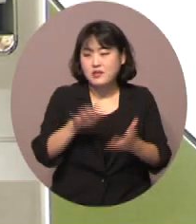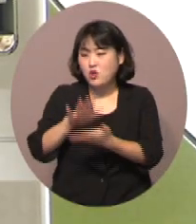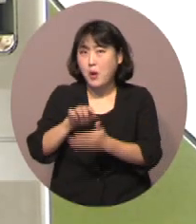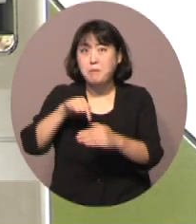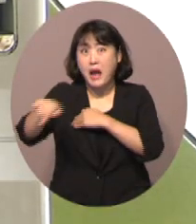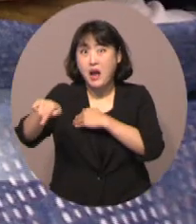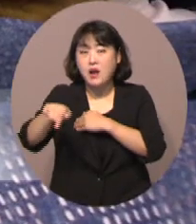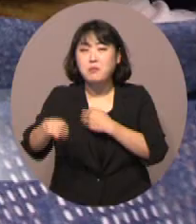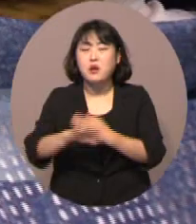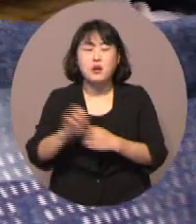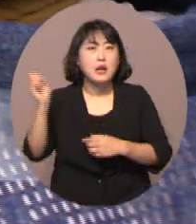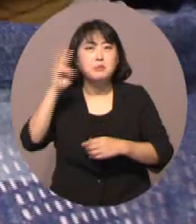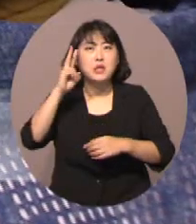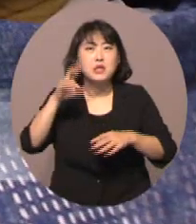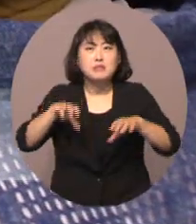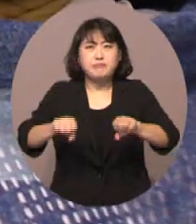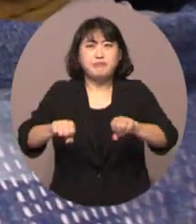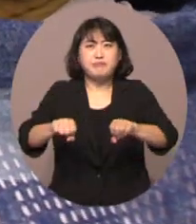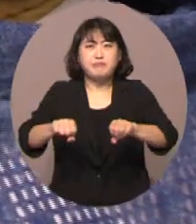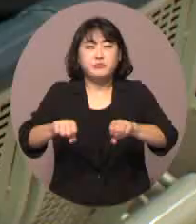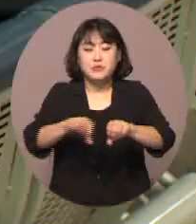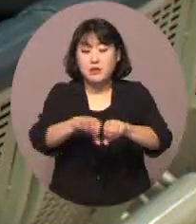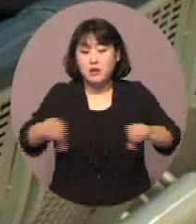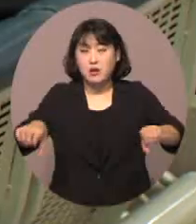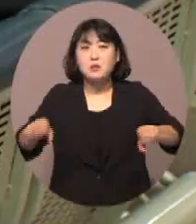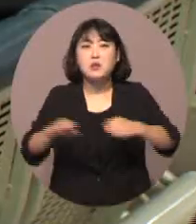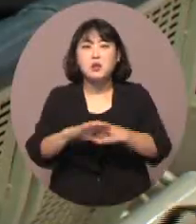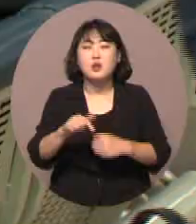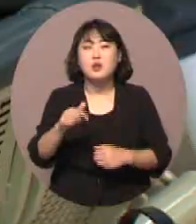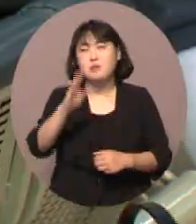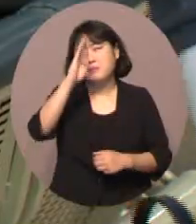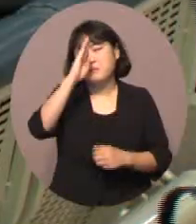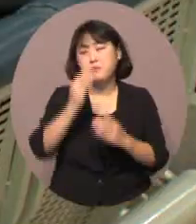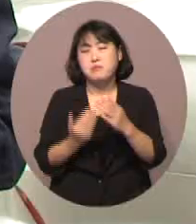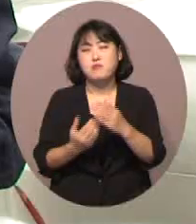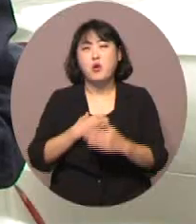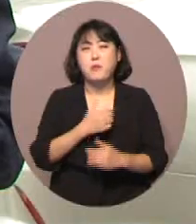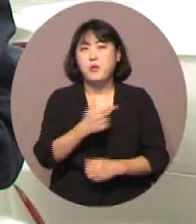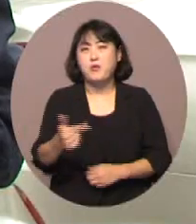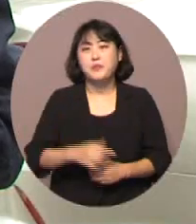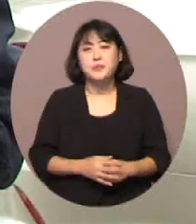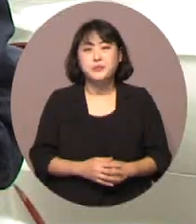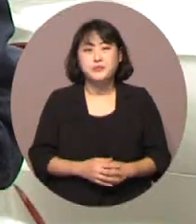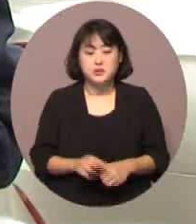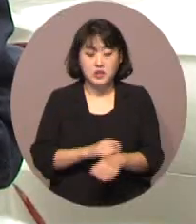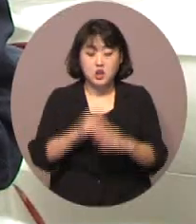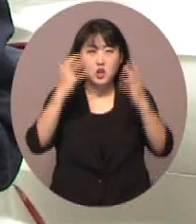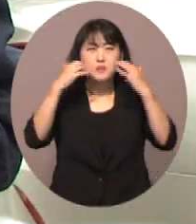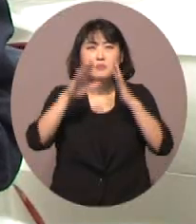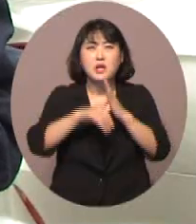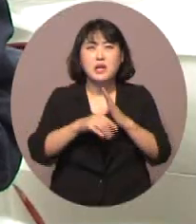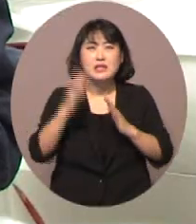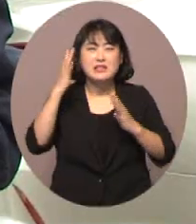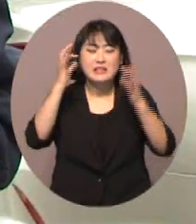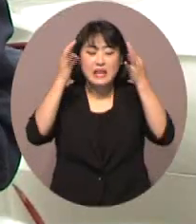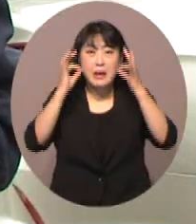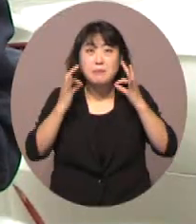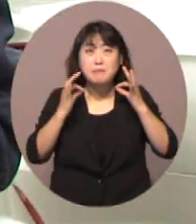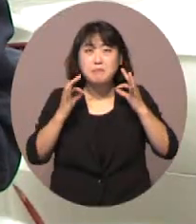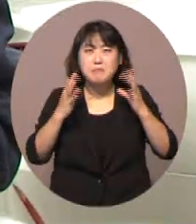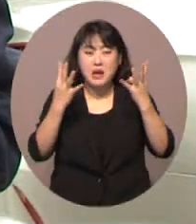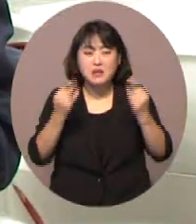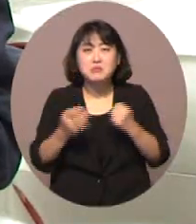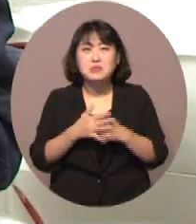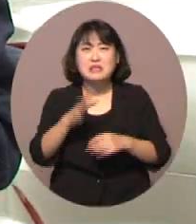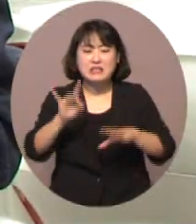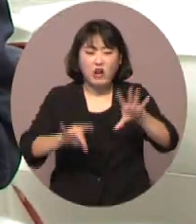이동하면 혈관이 갑자기 수축돼 뇌졸중의 위험이 커질 수 있습니다. 특히 여름철에는 땀이 많이 나 혈액이